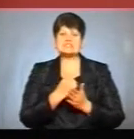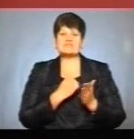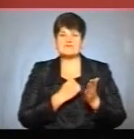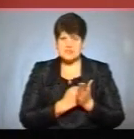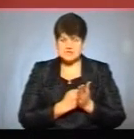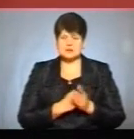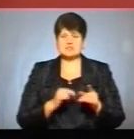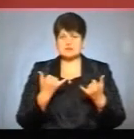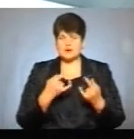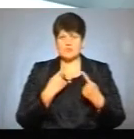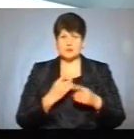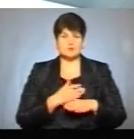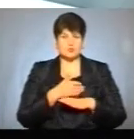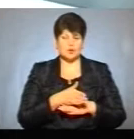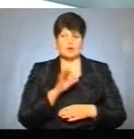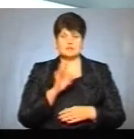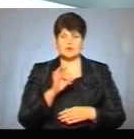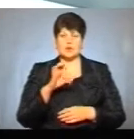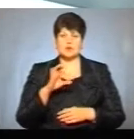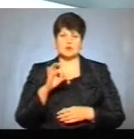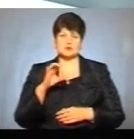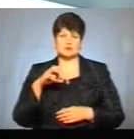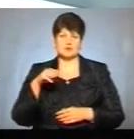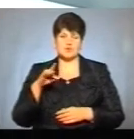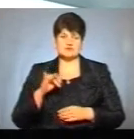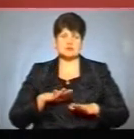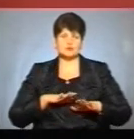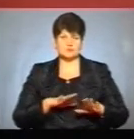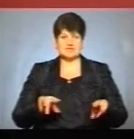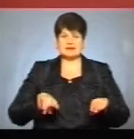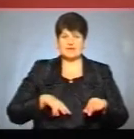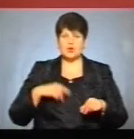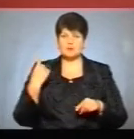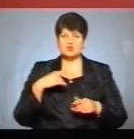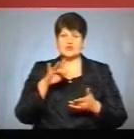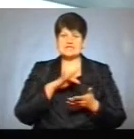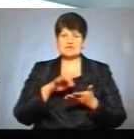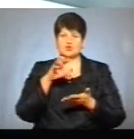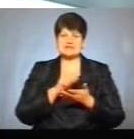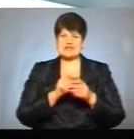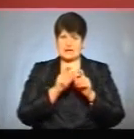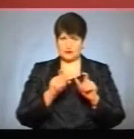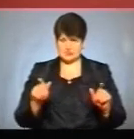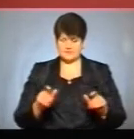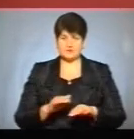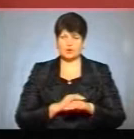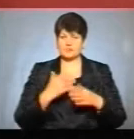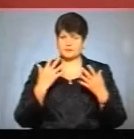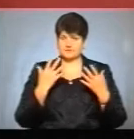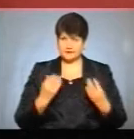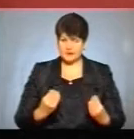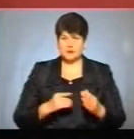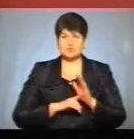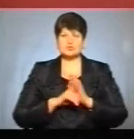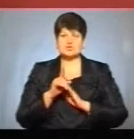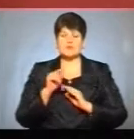разом із нашим гостем. Це Олександра Островська, заступниця директора обласного центру зайнятості. Мої вітання. Доброго дня. Пані Олександро, розпочнемо із